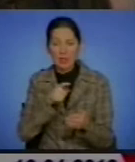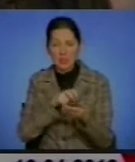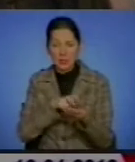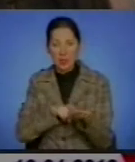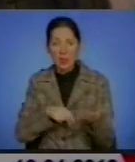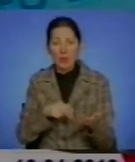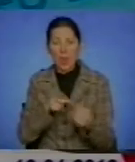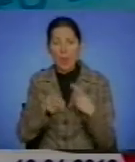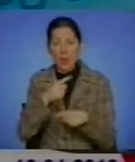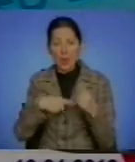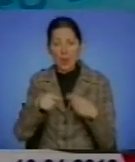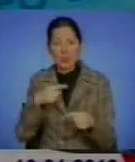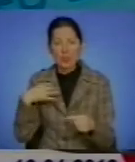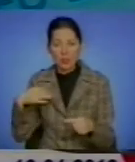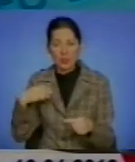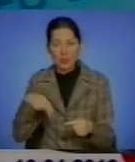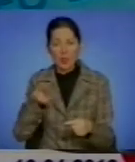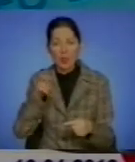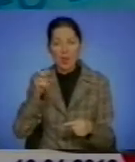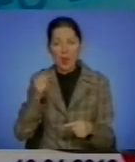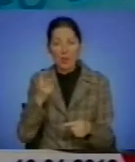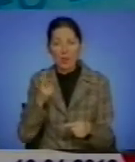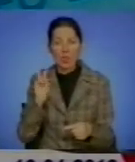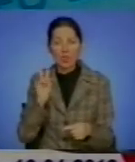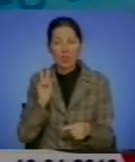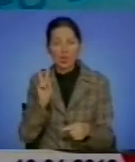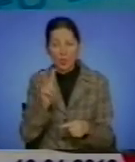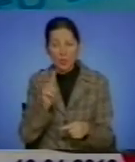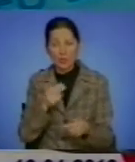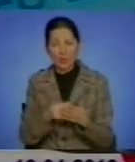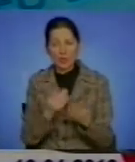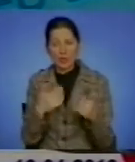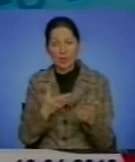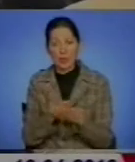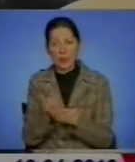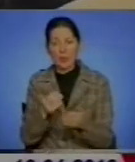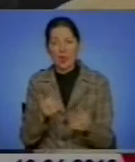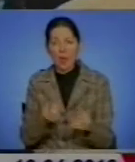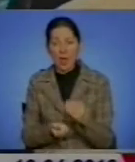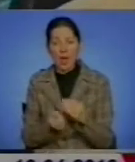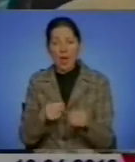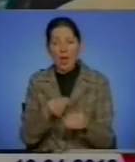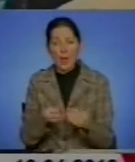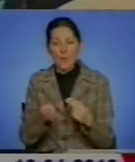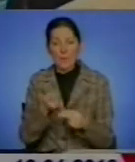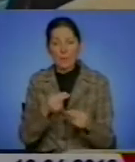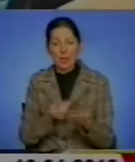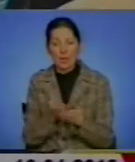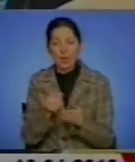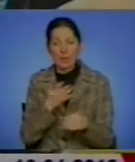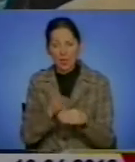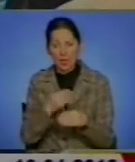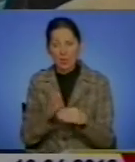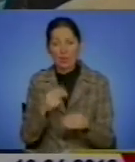тролейбусів, кошти за які вже проплачені, виділення додаткових субвенцій на ремонт садочків і шкіл, утеплення багатоповерхових будинків,